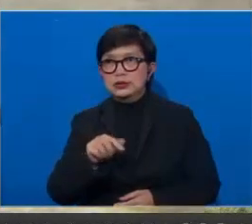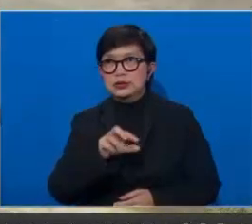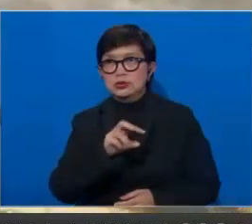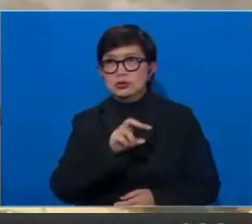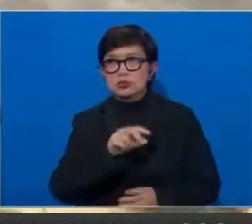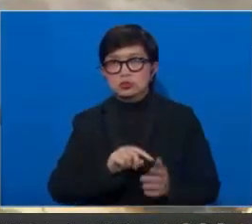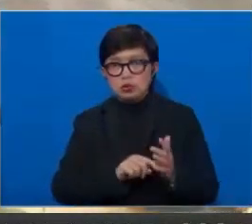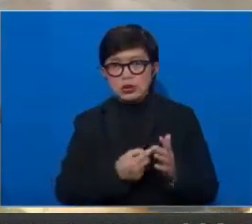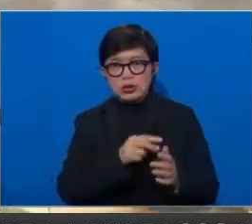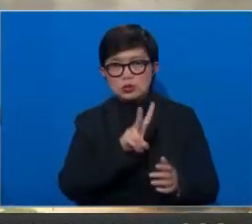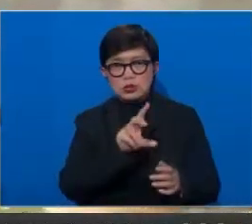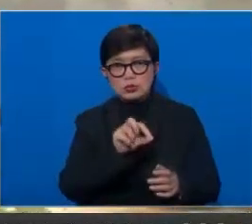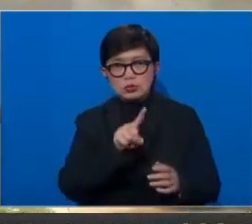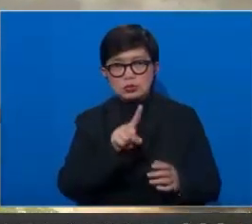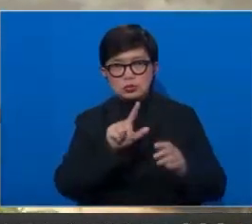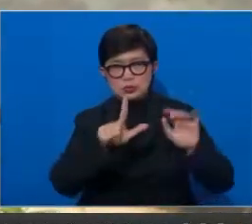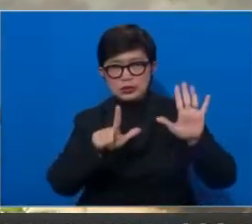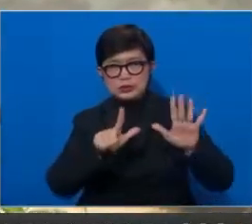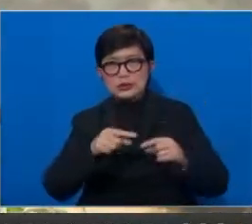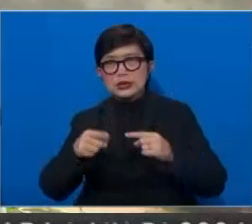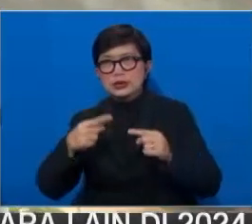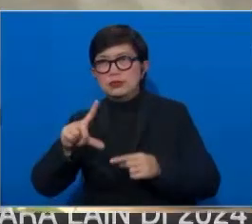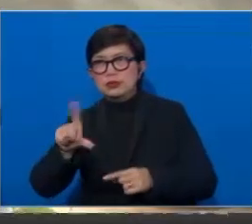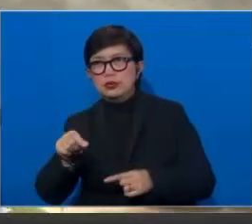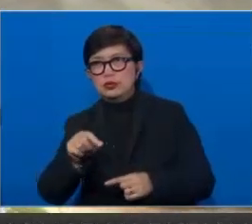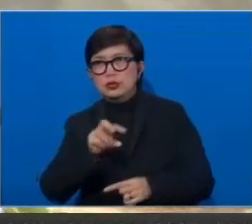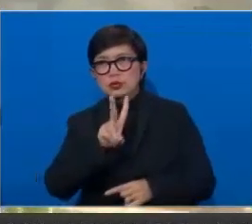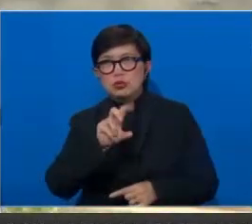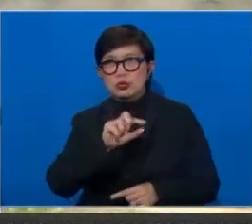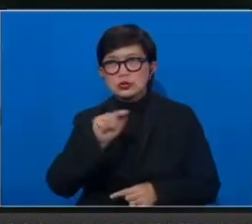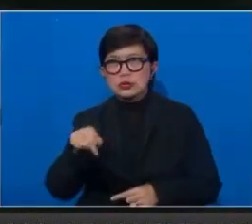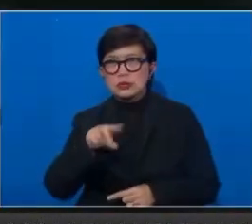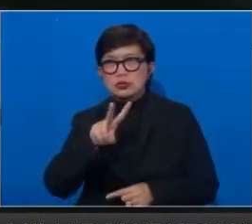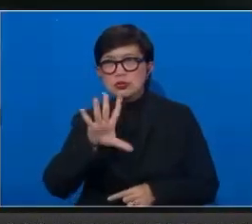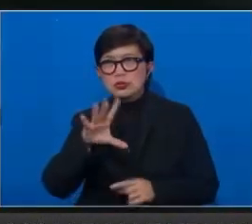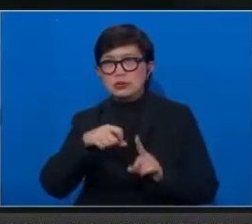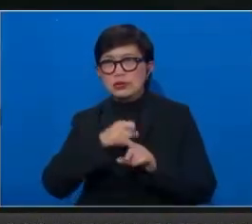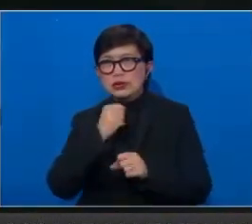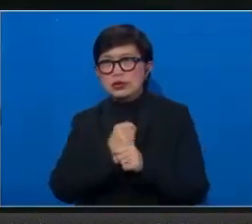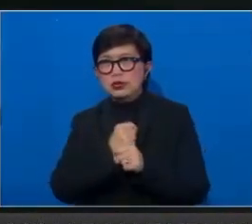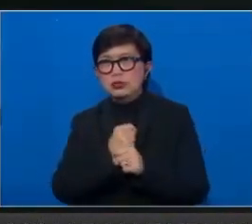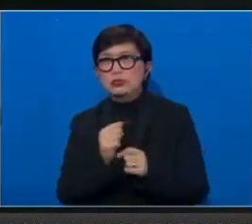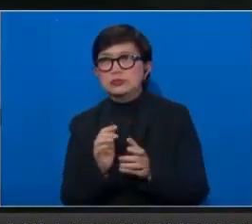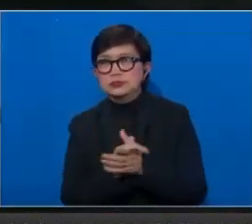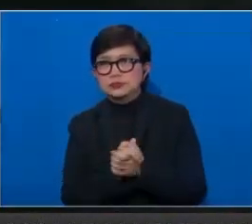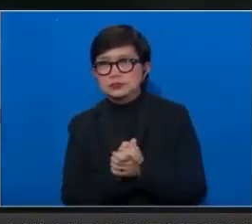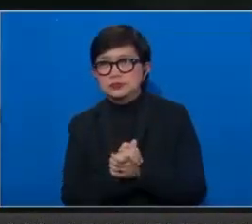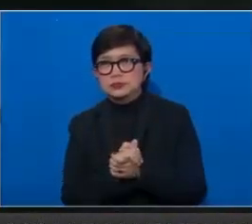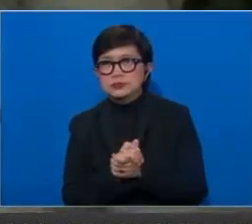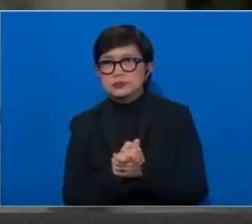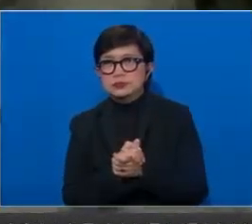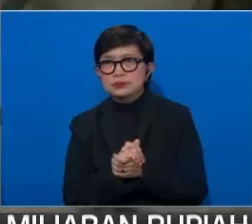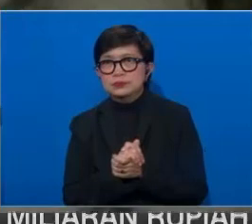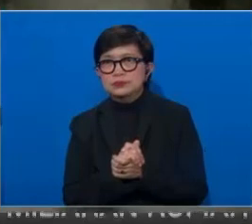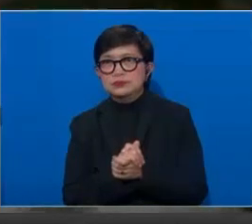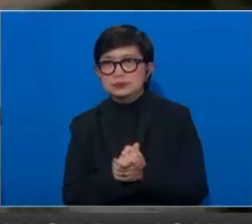2017. Kalau tiap bulannya itu kisaran 20-25 kilo. Eka Wahyudi merupakan satu-satunya peternak